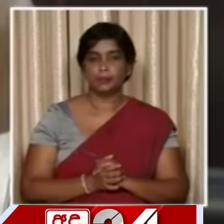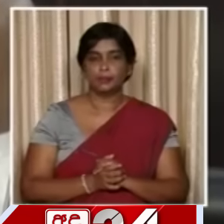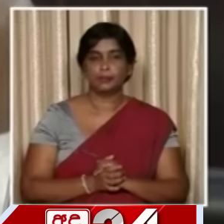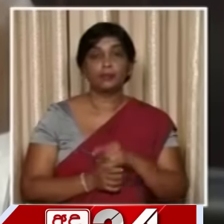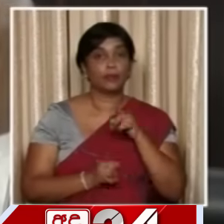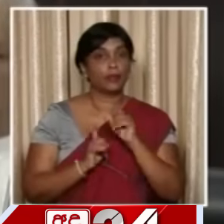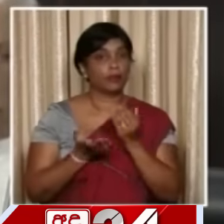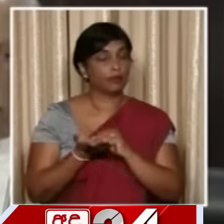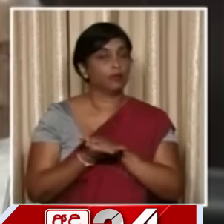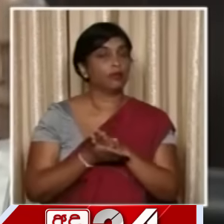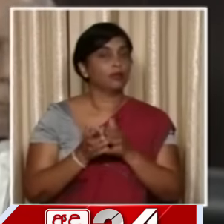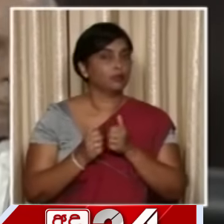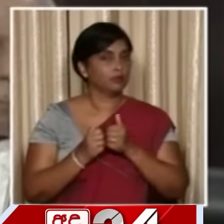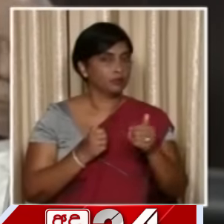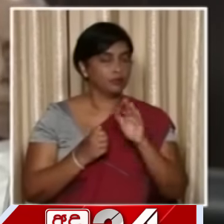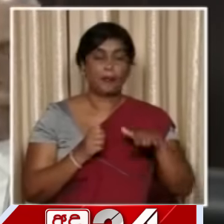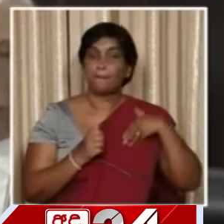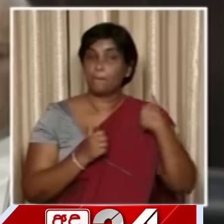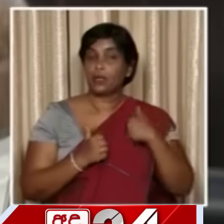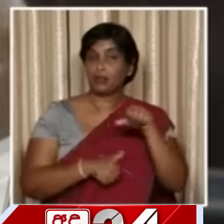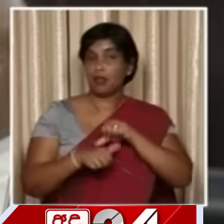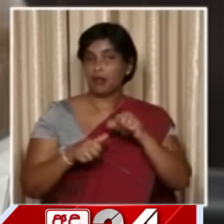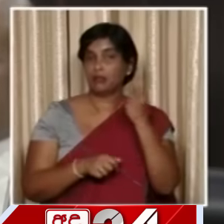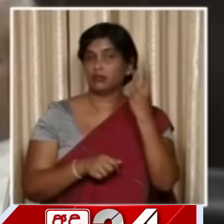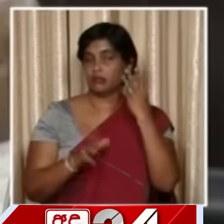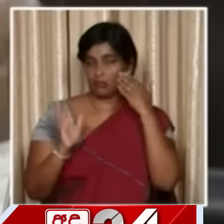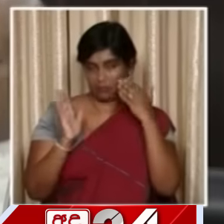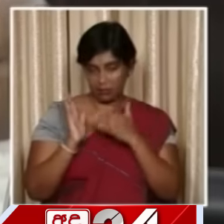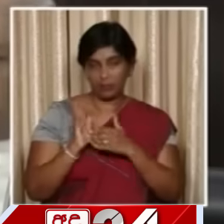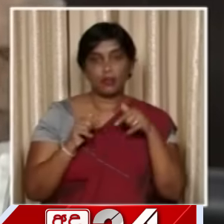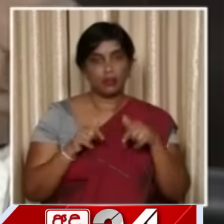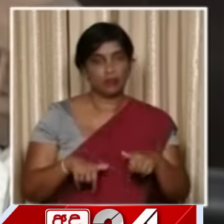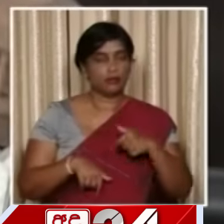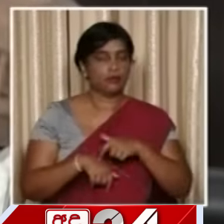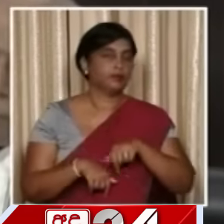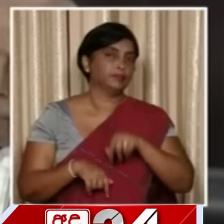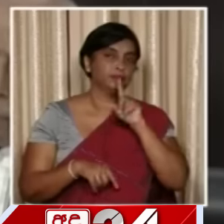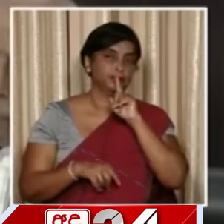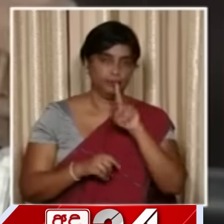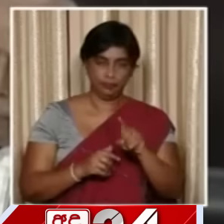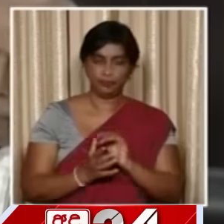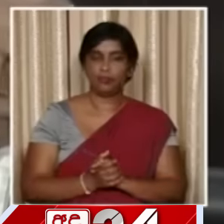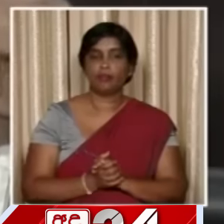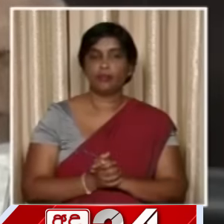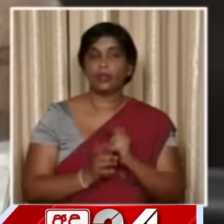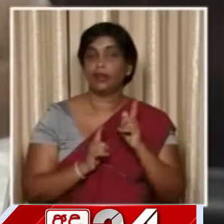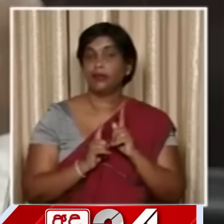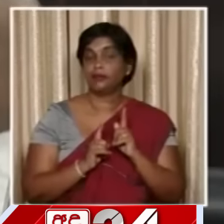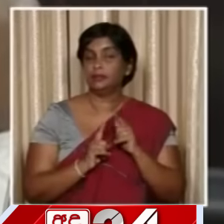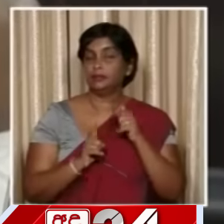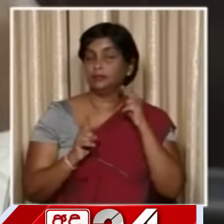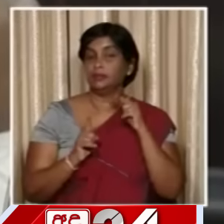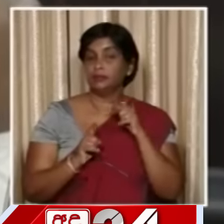ඒ ප්‍රතිසංස්කරණ ඔස්සේ පිහිටවන ප්‍රධාන ආයතන කීපයක් පිළිබඳ අද මා මේ සභාවට දැනුම් දෙන්නට කැමැති. අධ්‍යාපන